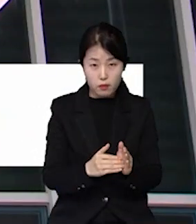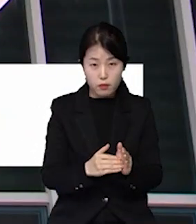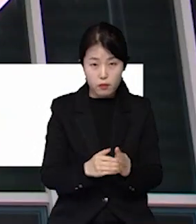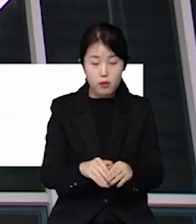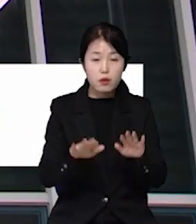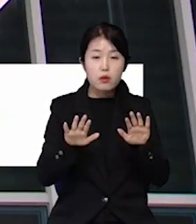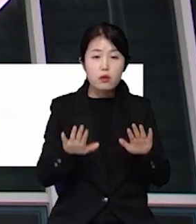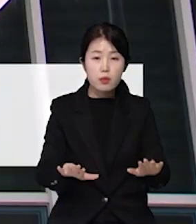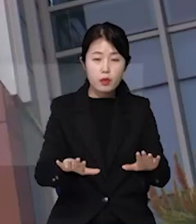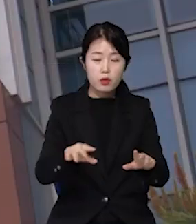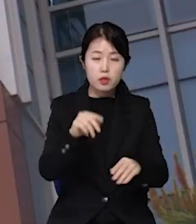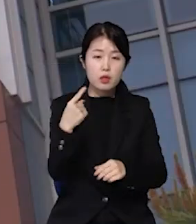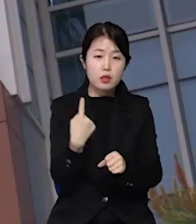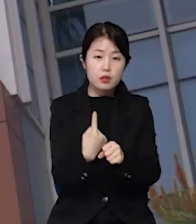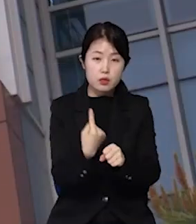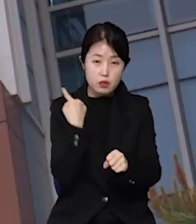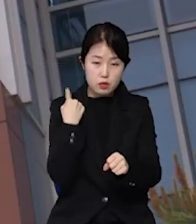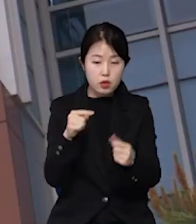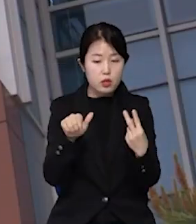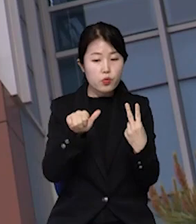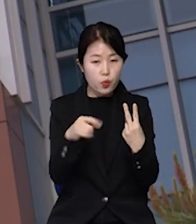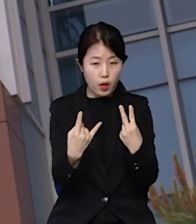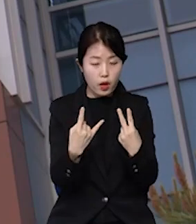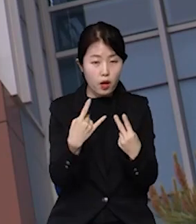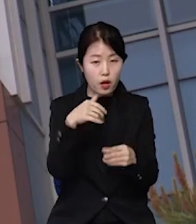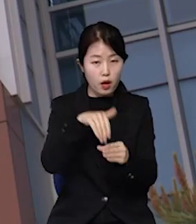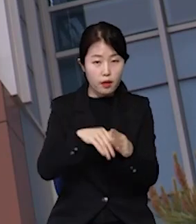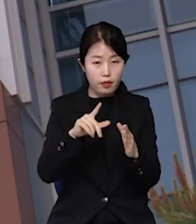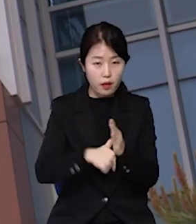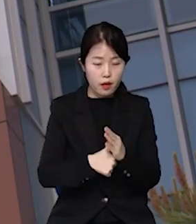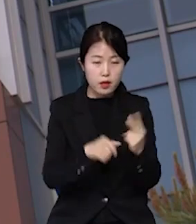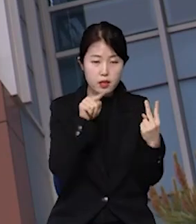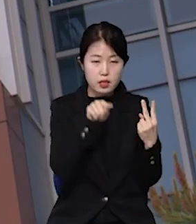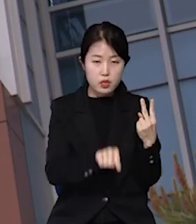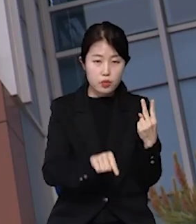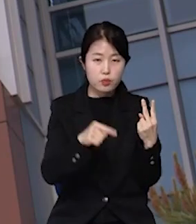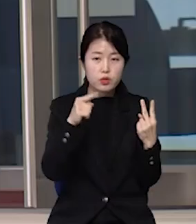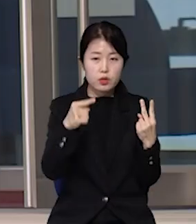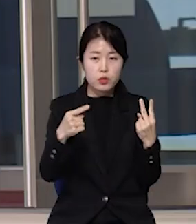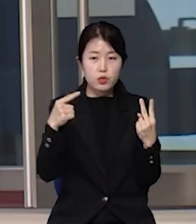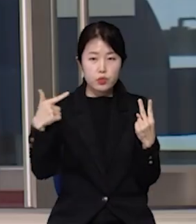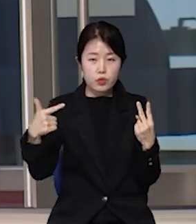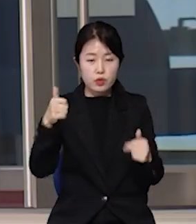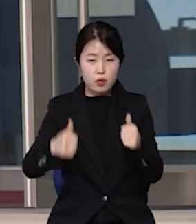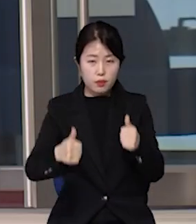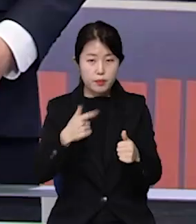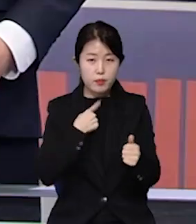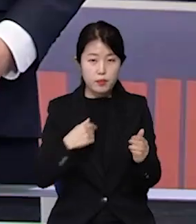전국 동시조합장 선거에서는 평균 2.6대 1의 경쟁률을 보였습니다.